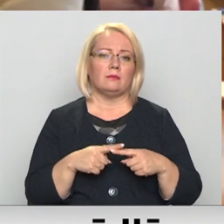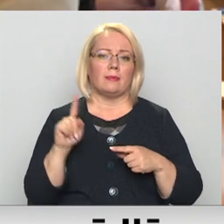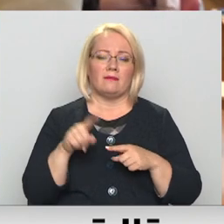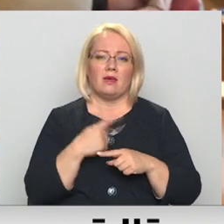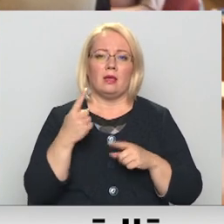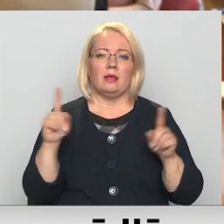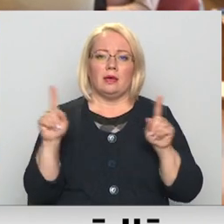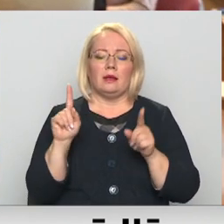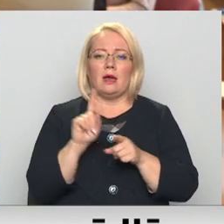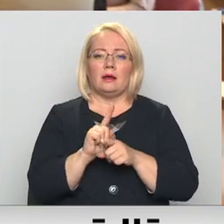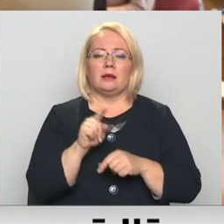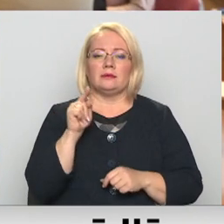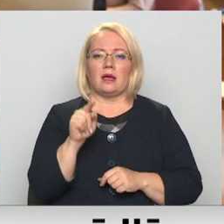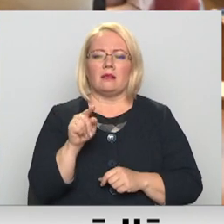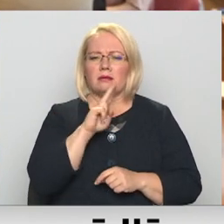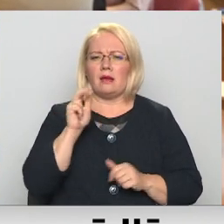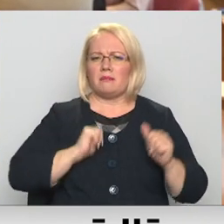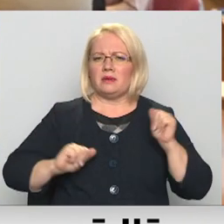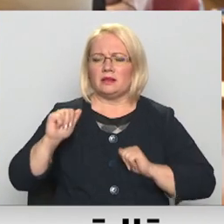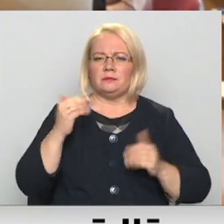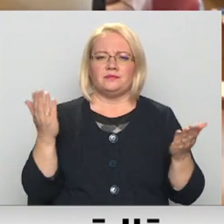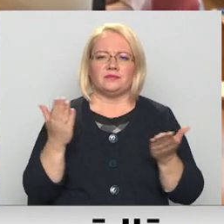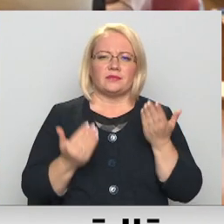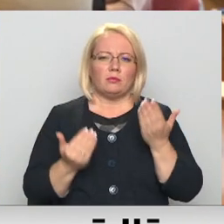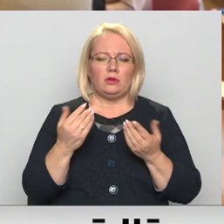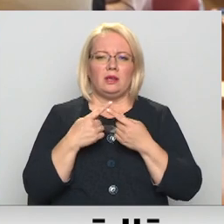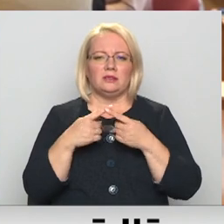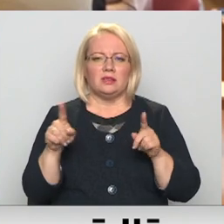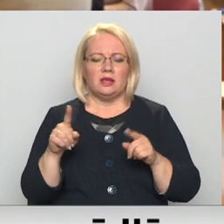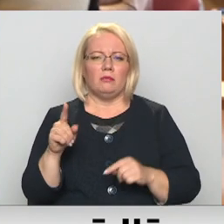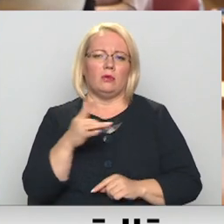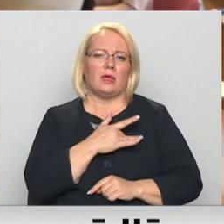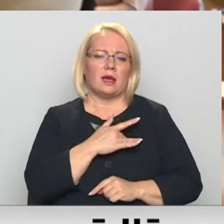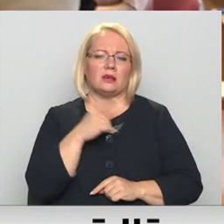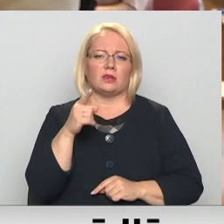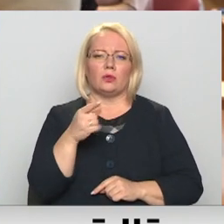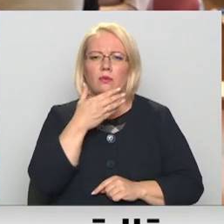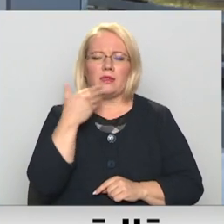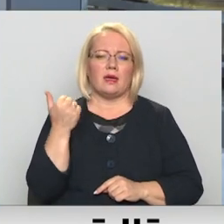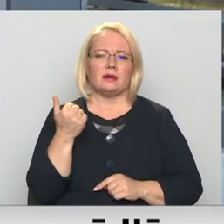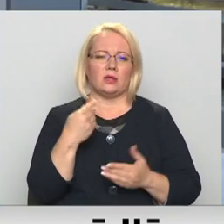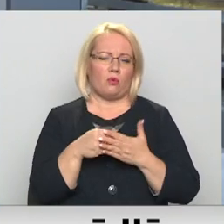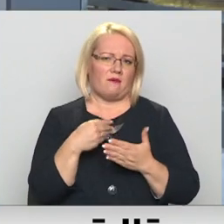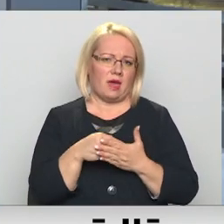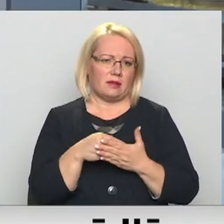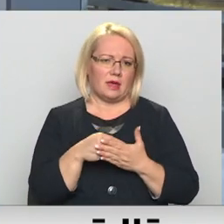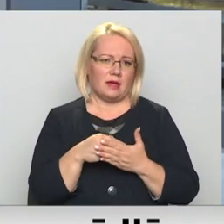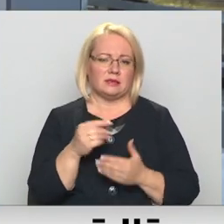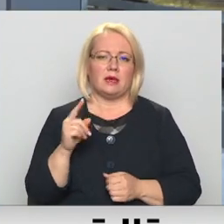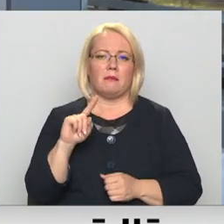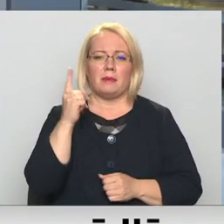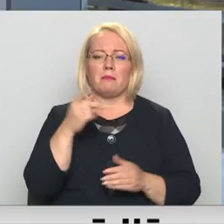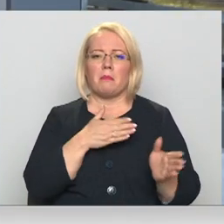vēl ir arī tāda neapmierināta varbūt ar citiem, un vēl liekas, ka tu neesi novērtēts. Pirmām kārtām